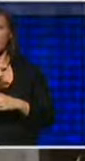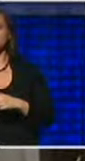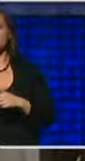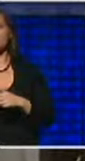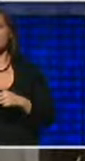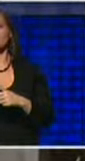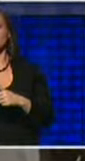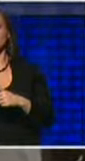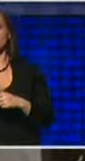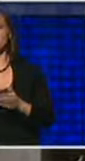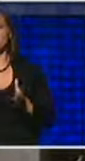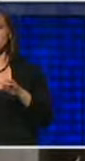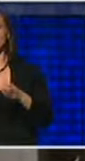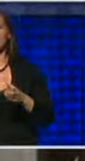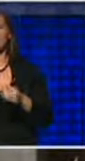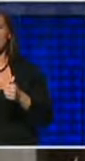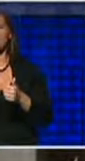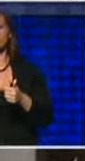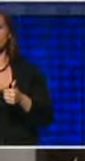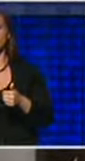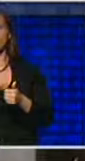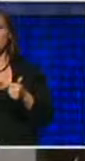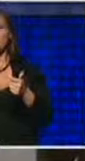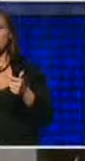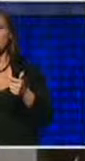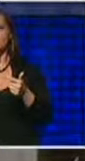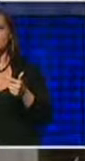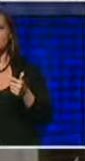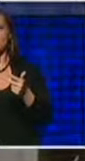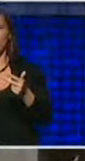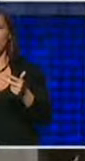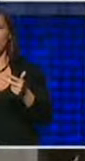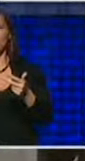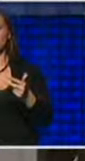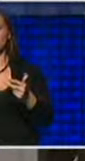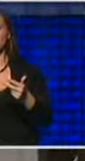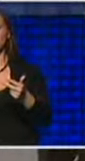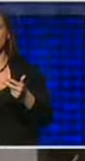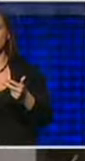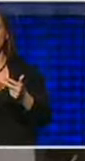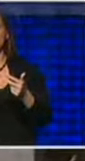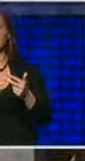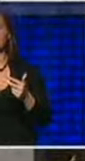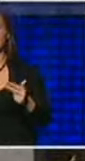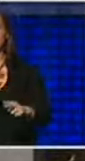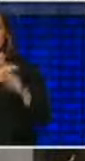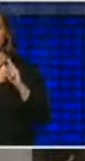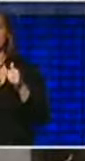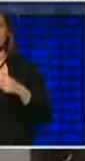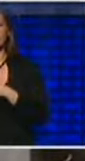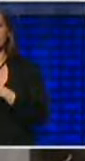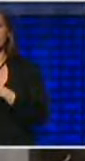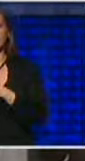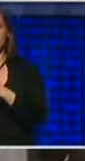a jobbikos megyékben, mint Borsod, Baj-Szemplén megye, Szabolcs-Szatmár-Bereg megye vagy Hajdú-Bihar megye, ott a Jobbik a megyei szinten megőrizte az előnyét az